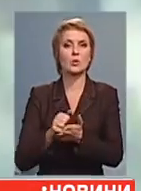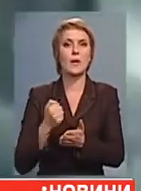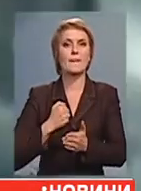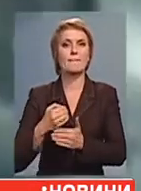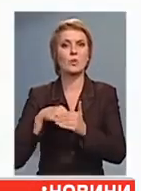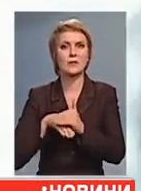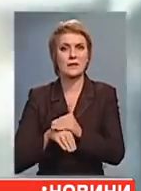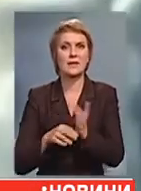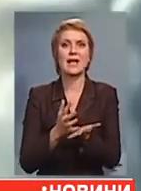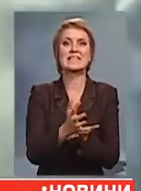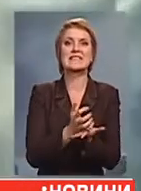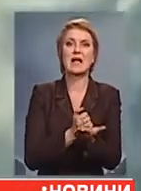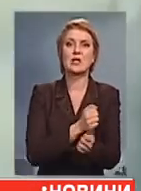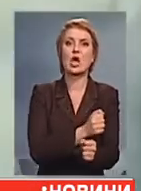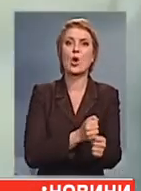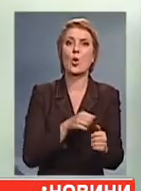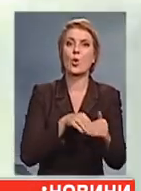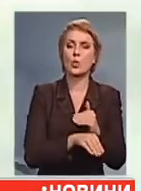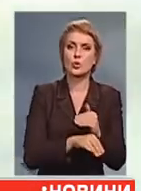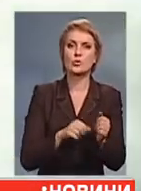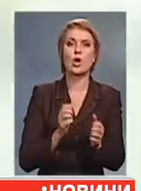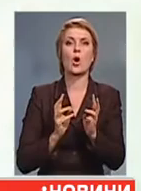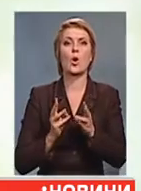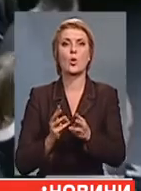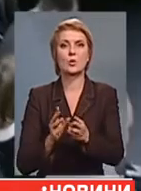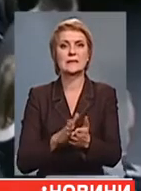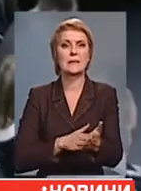а также склады оружия и горюче-смазочных материалов террористов.